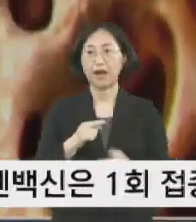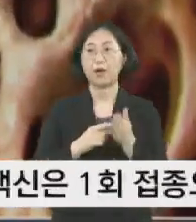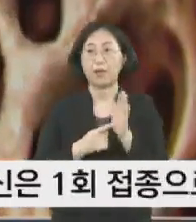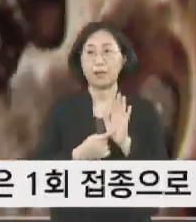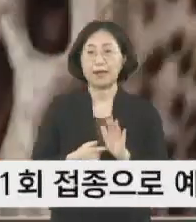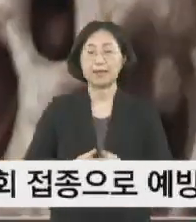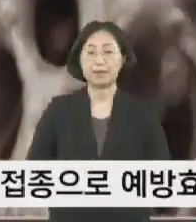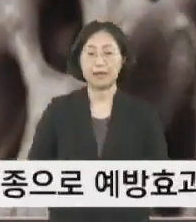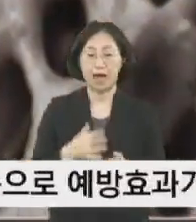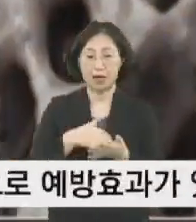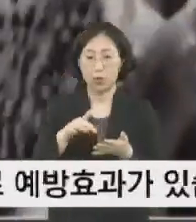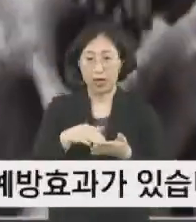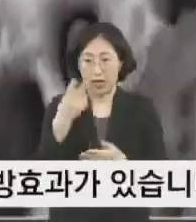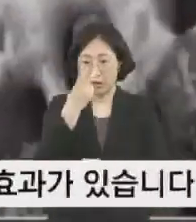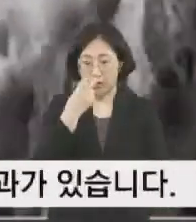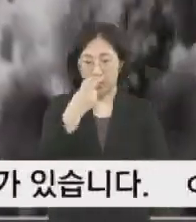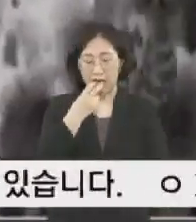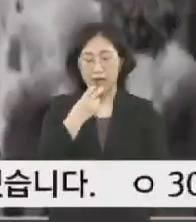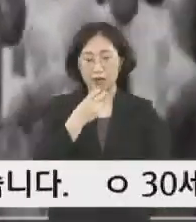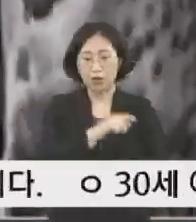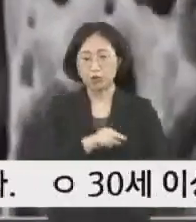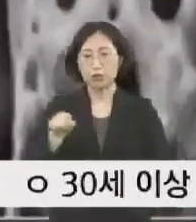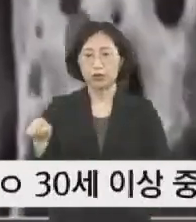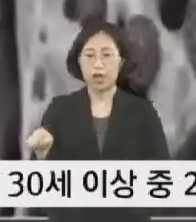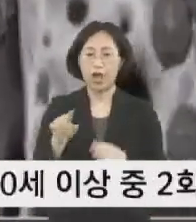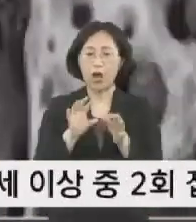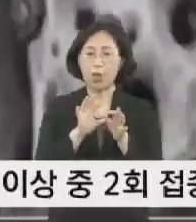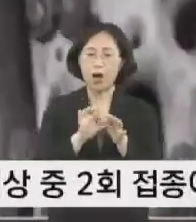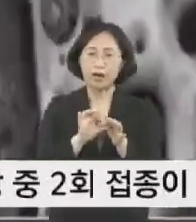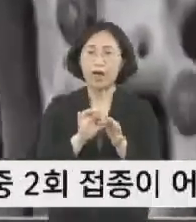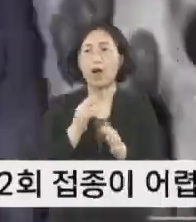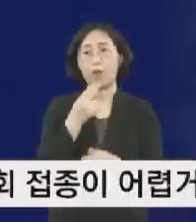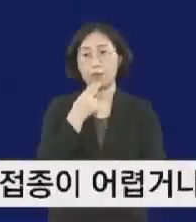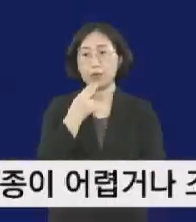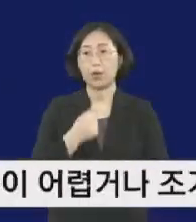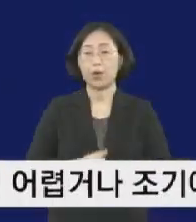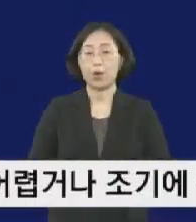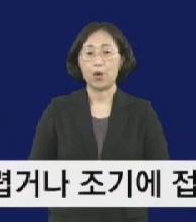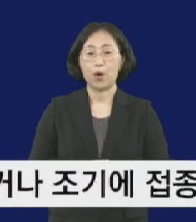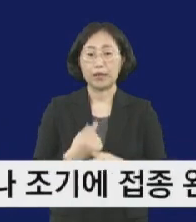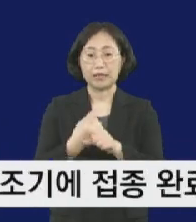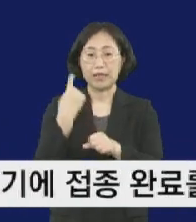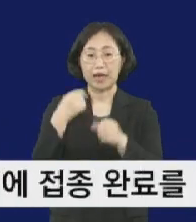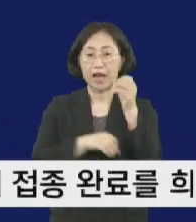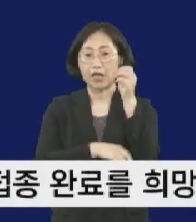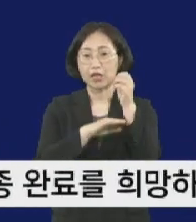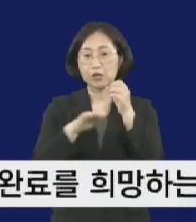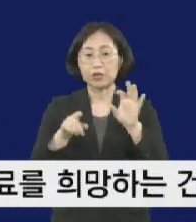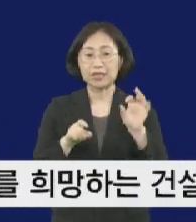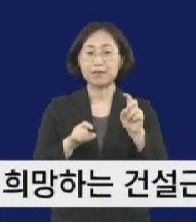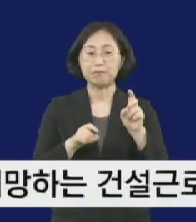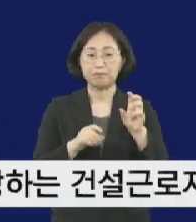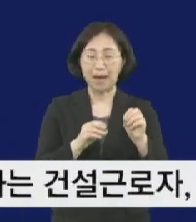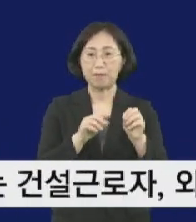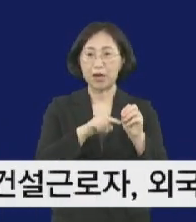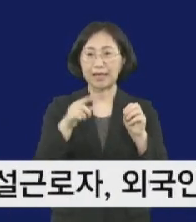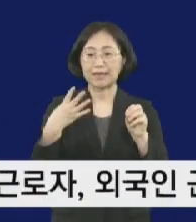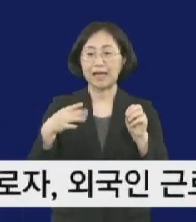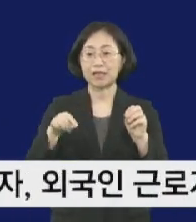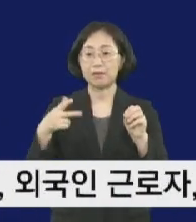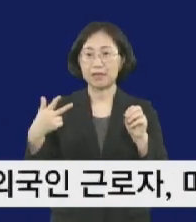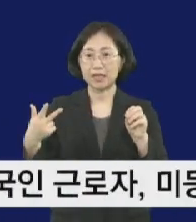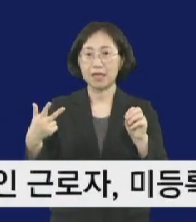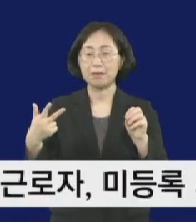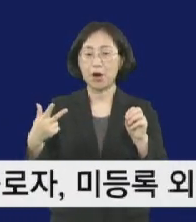있습니다. 통계적으로도 유의미한 인과관계를 찾기 어렵습니다. 지난해 기준 10만 명당